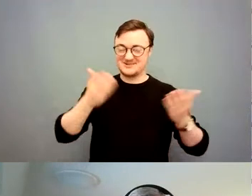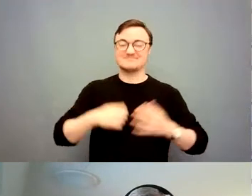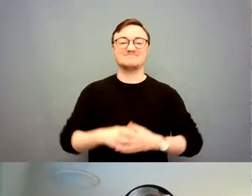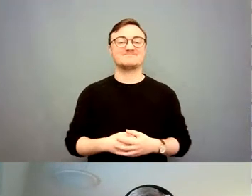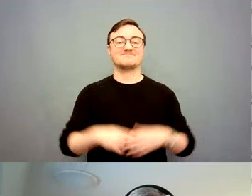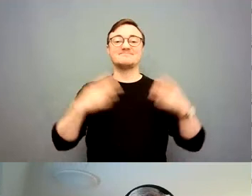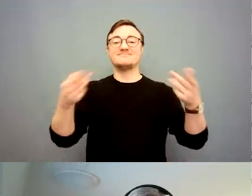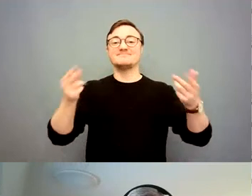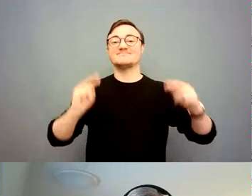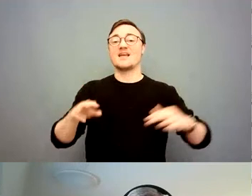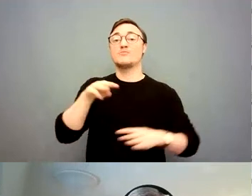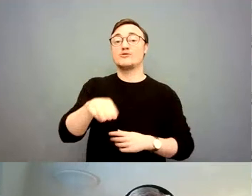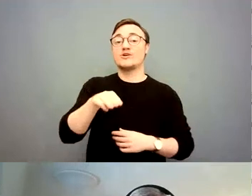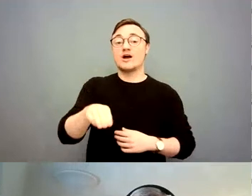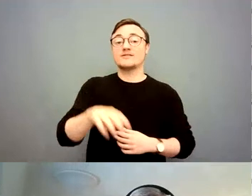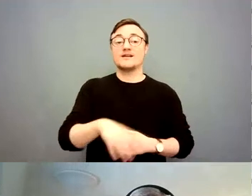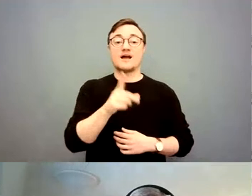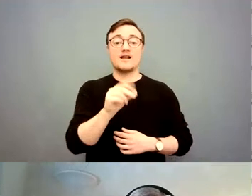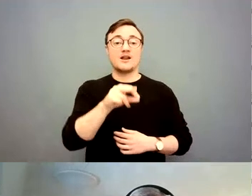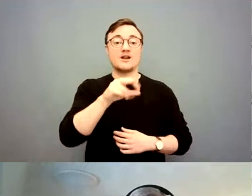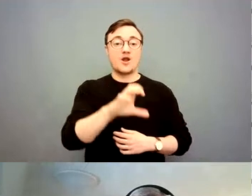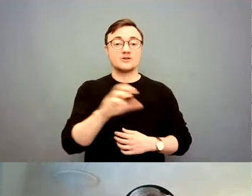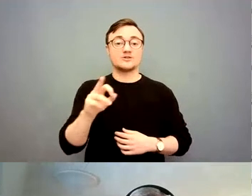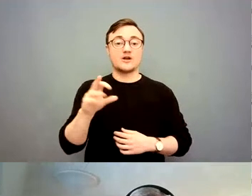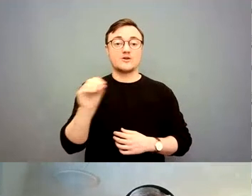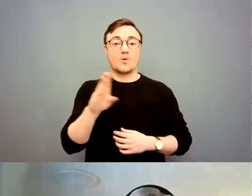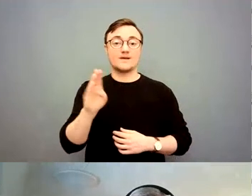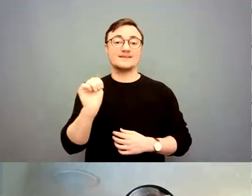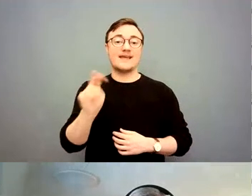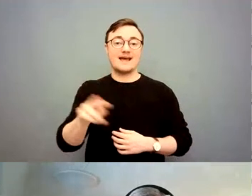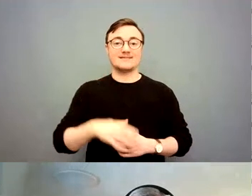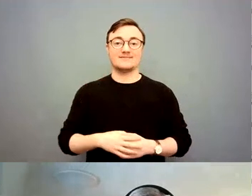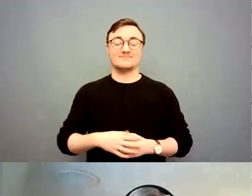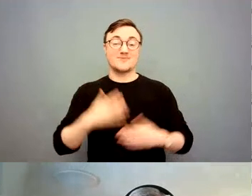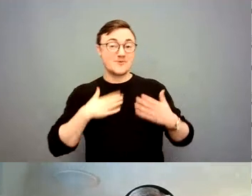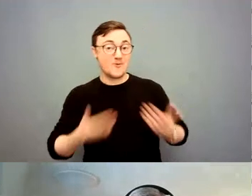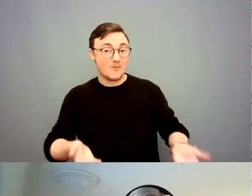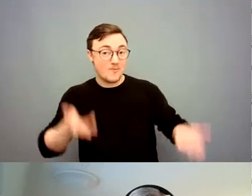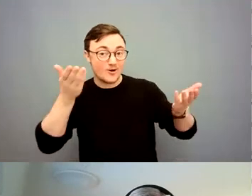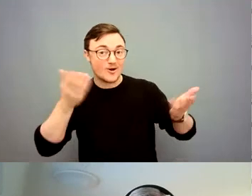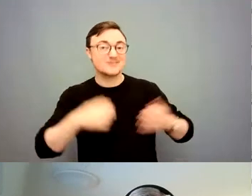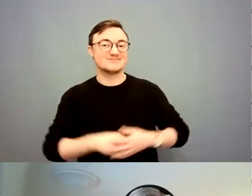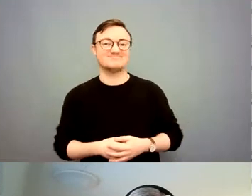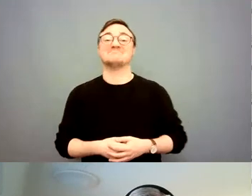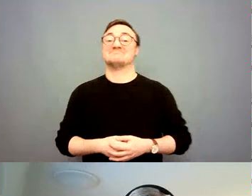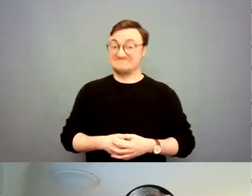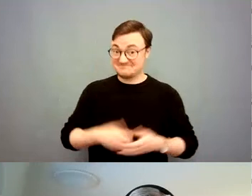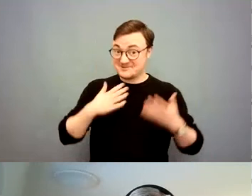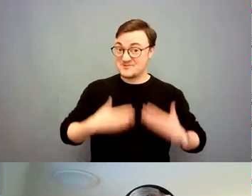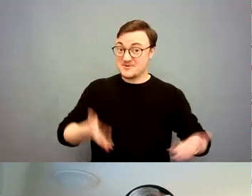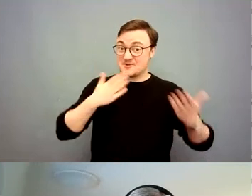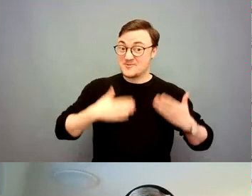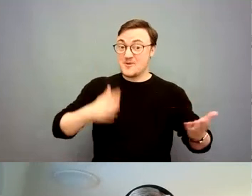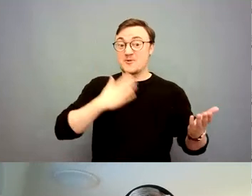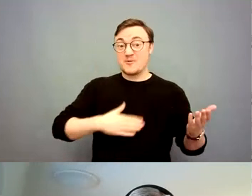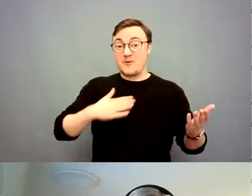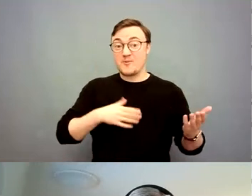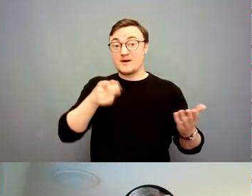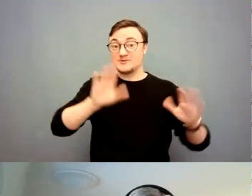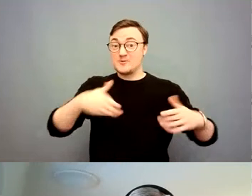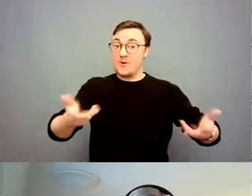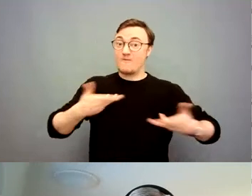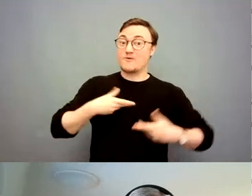Och Moderaterna har vi Lars Rodén. God morgon. God morgon, god morgon. Jag hoppas du har fått lite fika